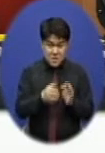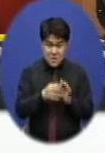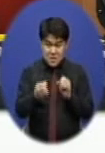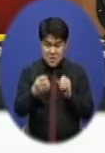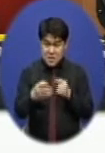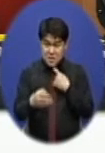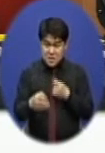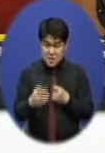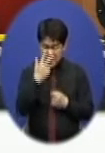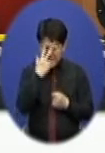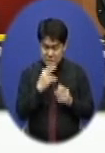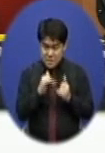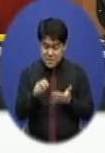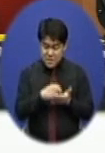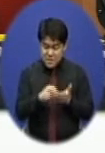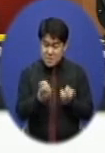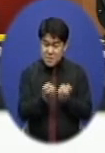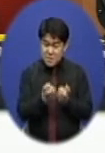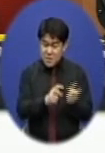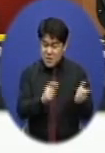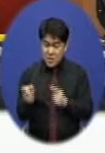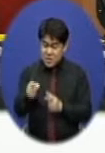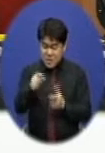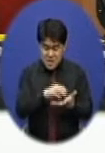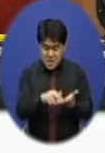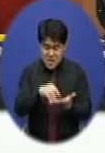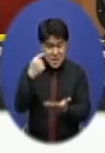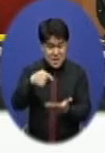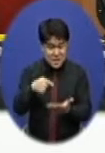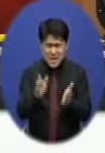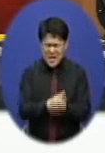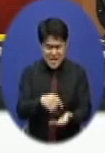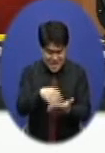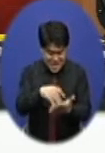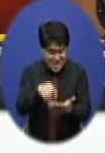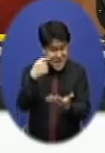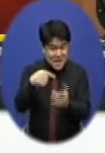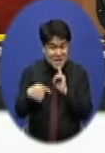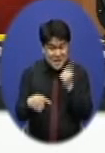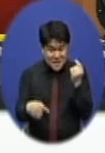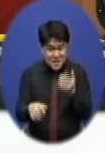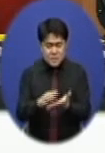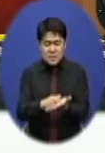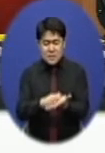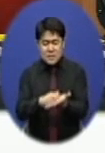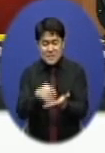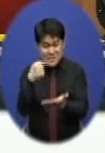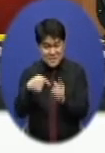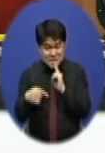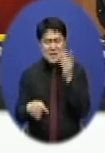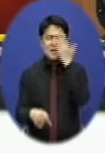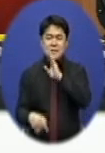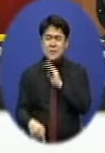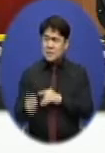않으셨나요? 맹인들이. 맞아요. 맹인들도 좀 가리키고 그런 점자. 얘기. 아, 점자. 예, 점자. 예, 아, 문자가 아니라 점자. 예, 네. 문자가 아니고 점자예요. 네, 네.